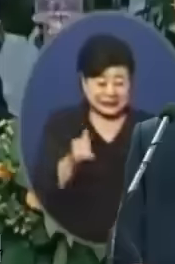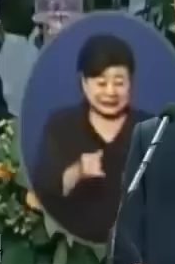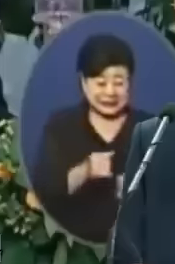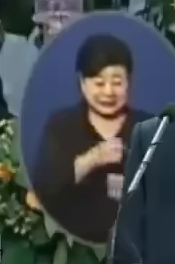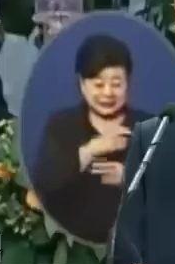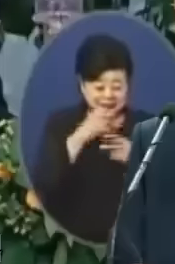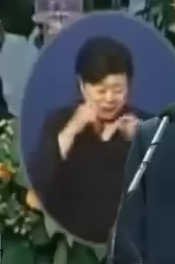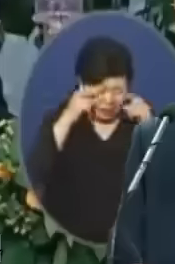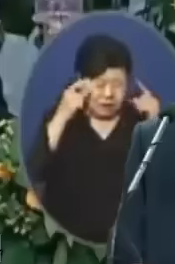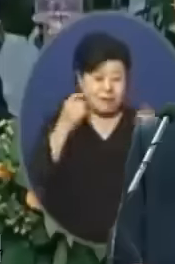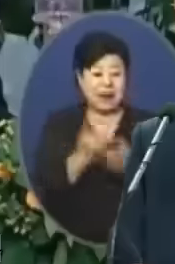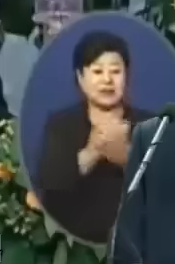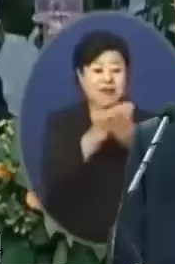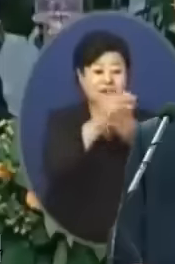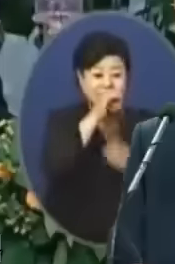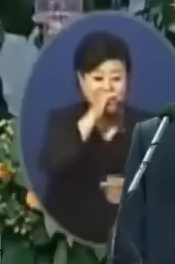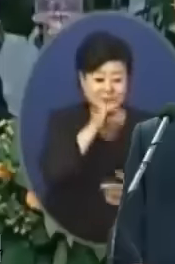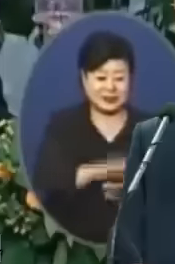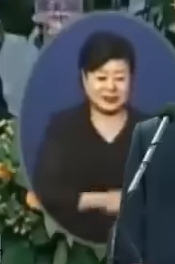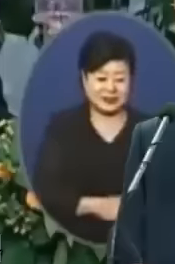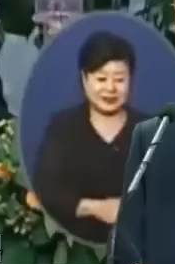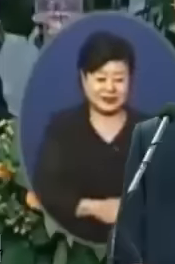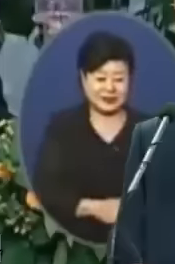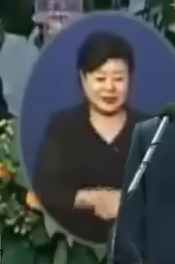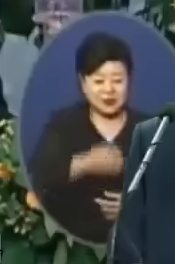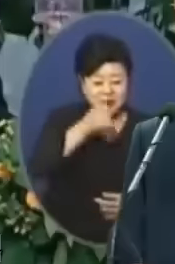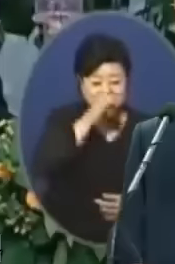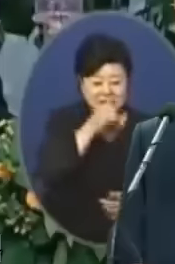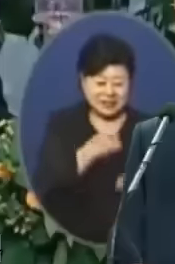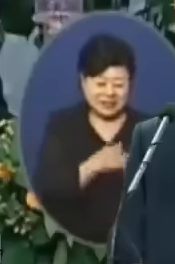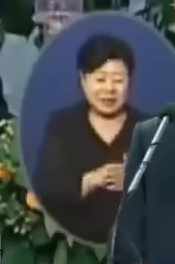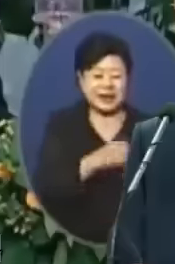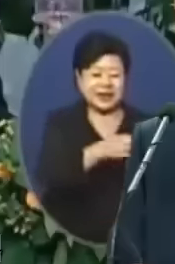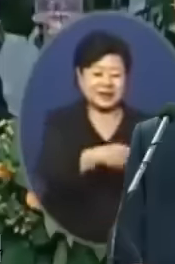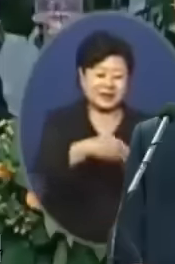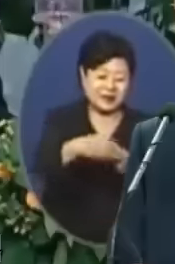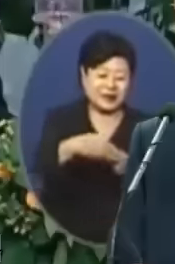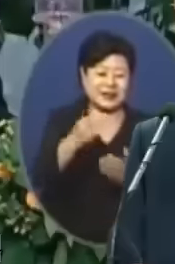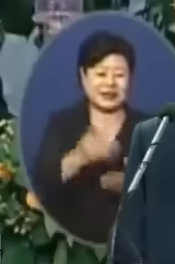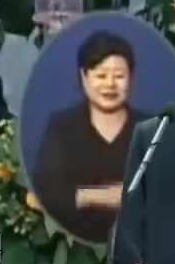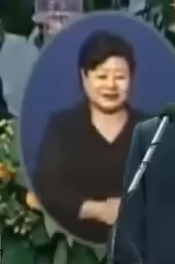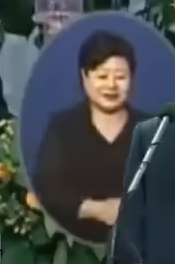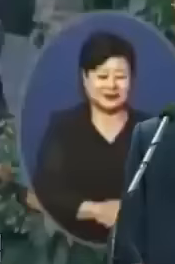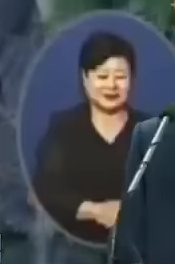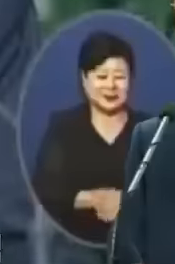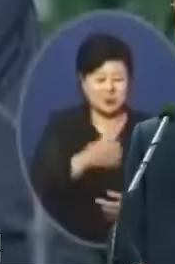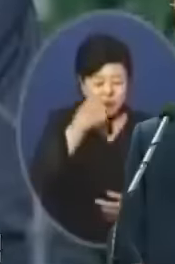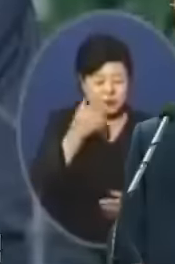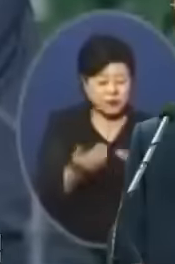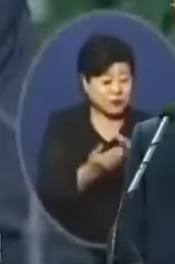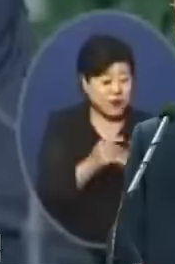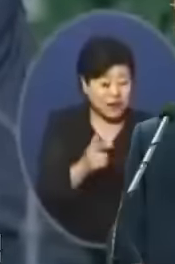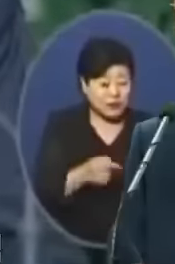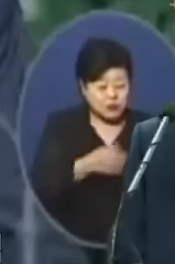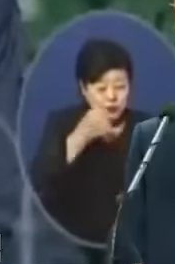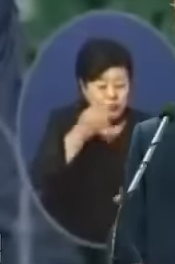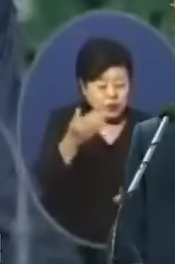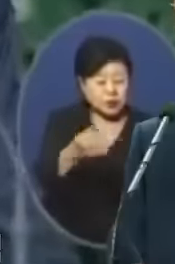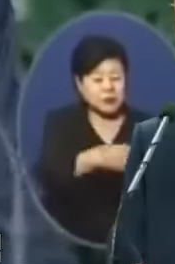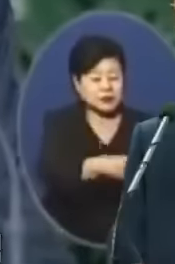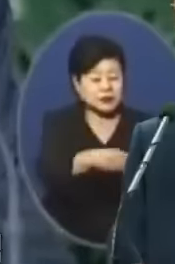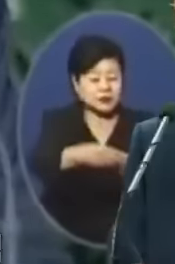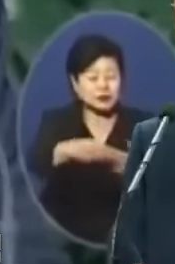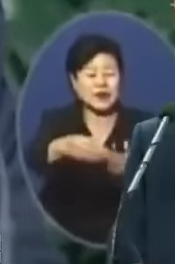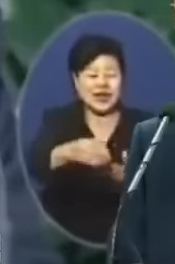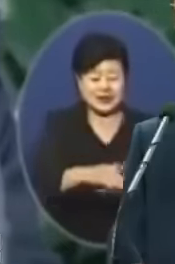나면 다르고 자고 나면 다른 것입니다. 왜냐하면 꿈이 여러분을 이끌어가는 것입니다. 여러분이 꿈을 이루는 것이 아니라 꿈이 여러분을 끌고